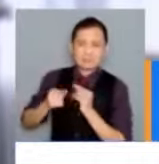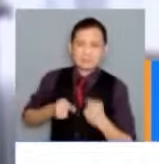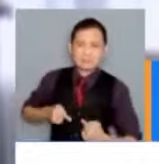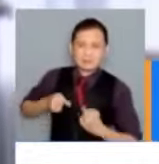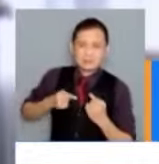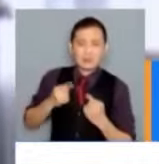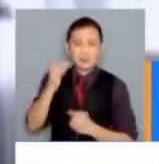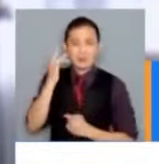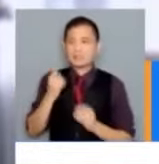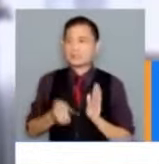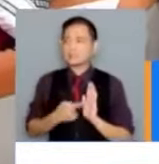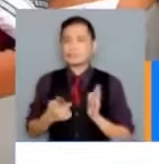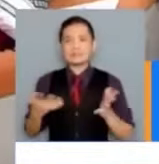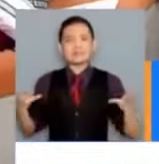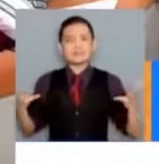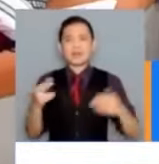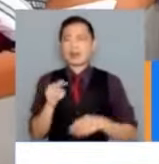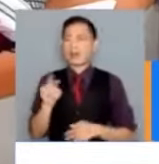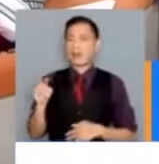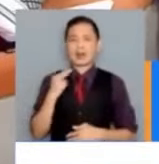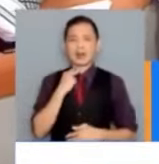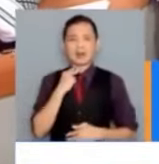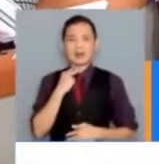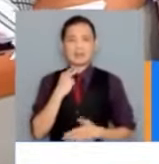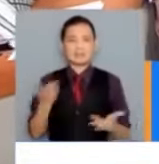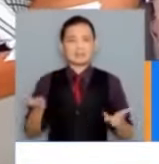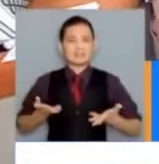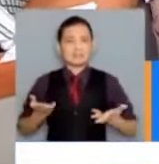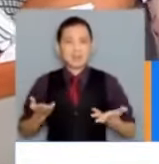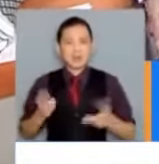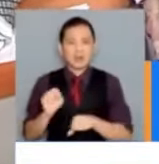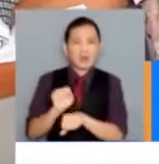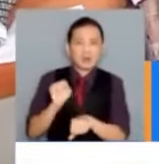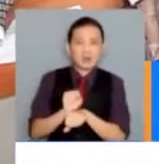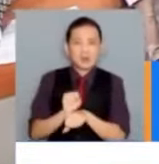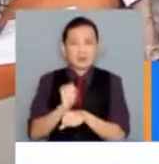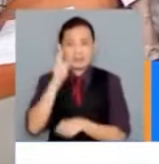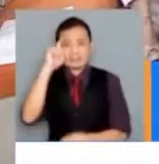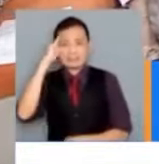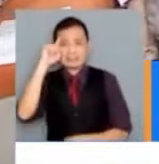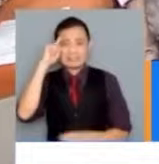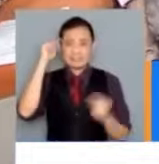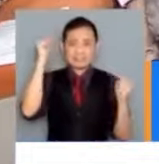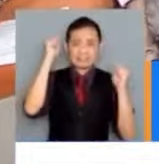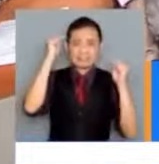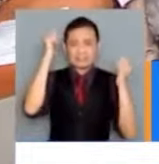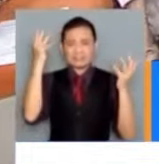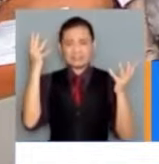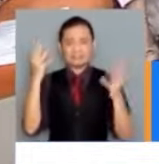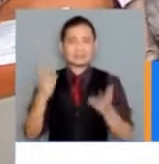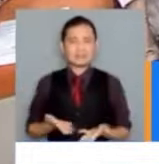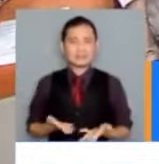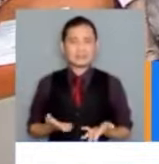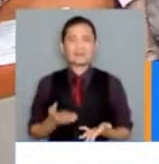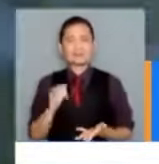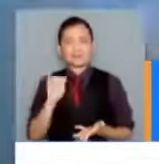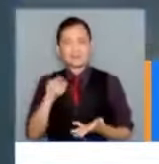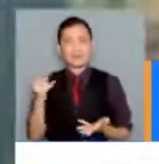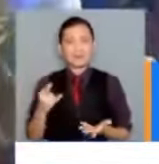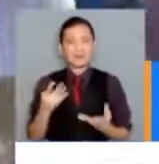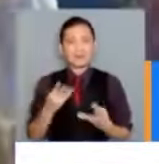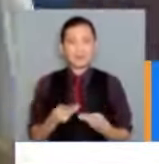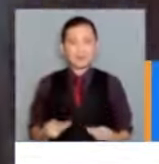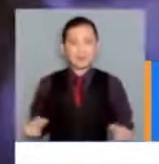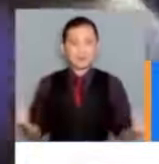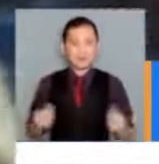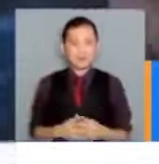pupunta. Mm-hmm. Diba? Saan tayo? Oo. Meron pa bang... Yung takot talaga. Oh, no? Hindi tiyak yung ano eh. Bukas yun eh. Lang tama, di tiyak.